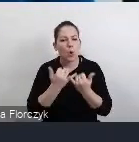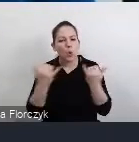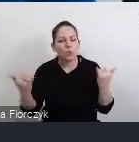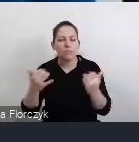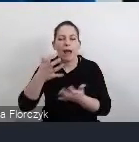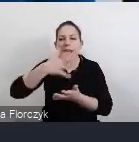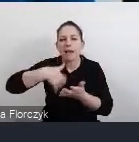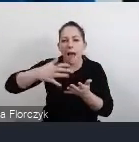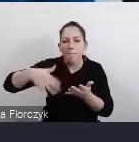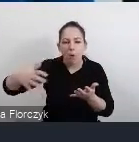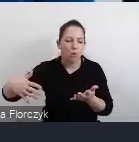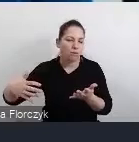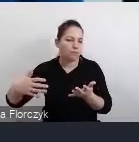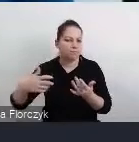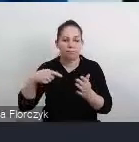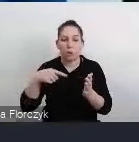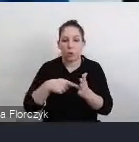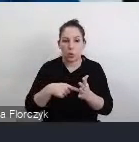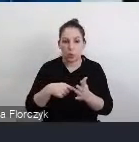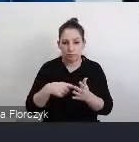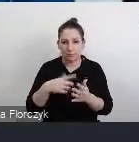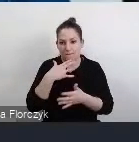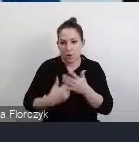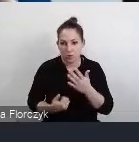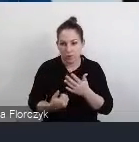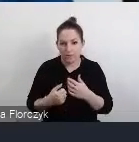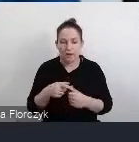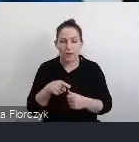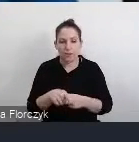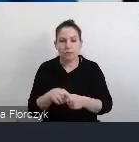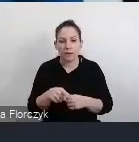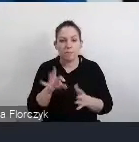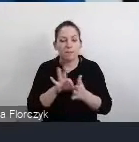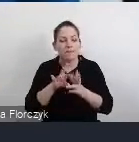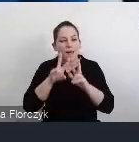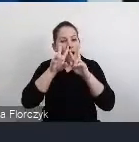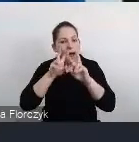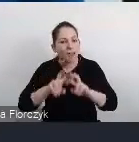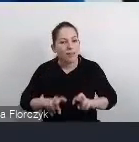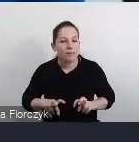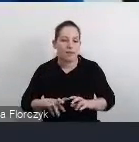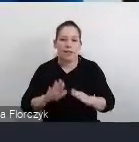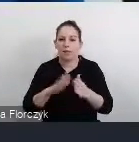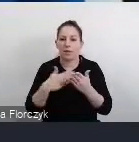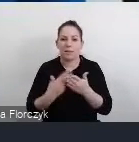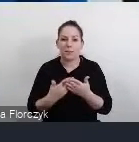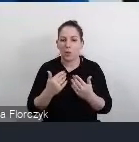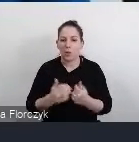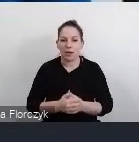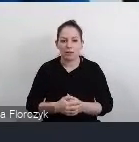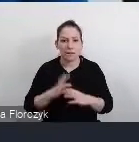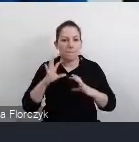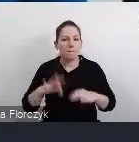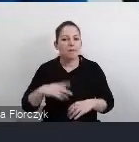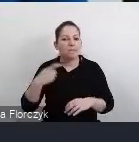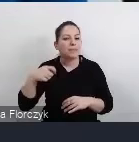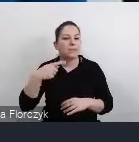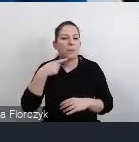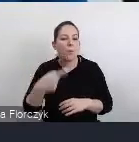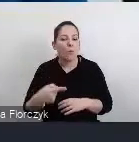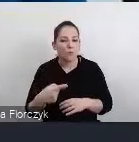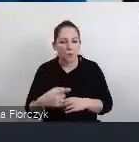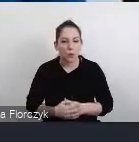raportach, które są tutaj wykorzystywane do pewnych analiz, jak choćby nawet tutaj pan prezydent powiedział